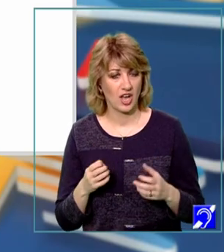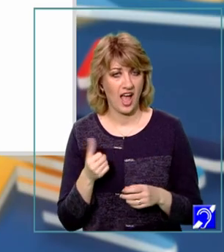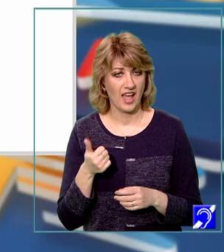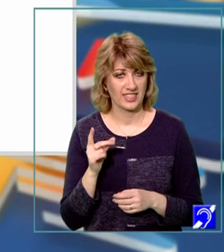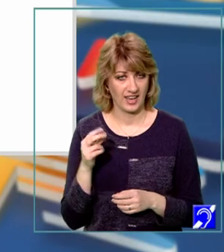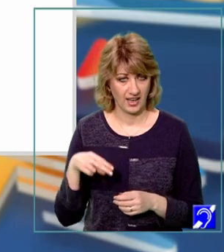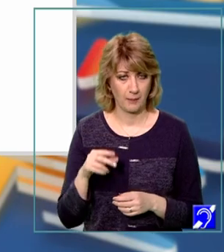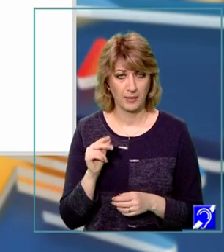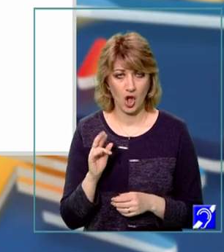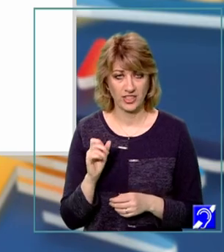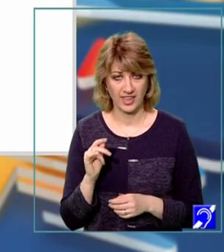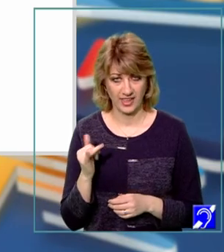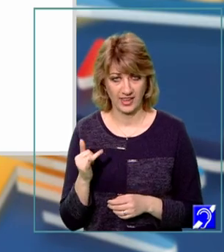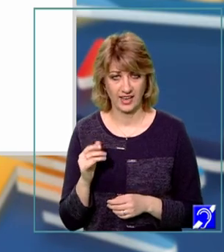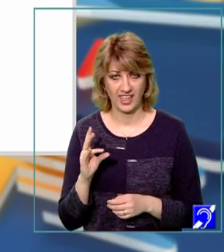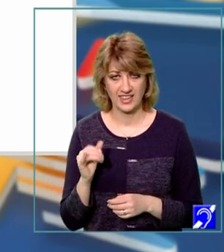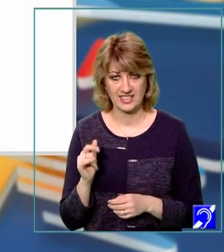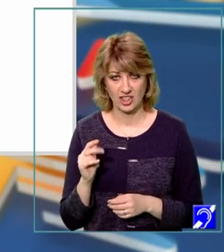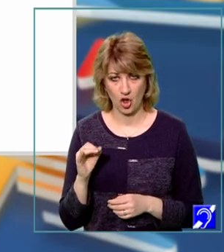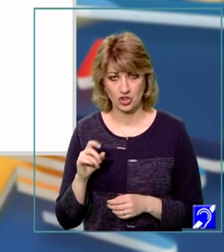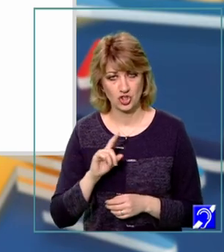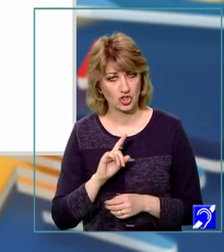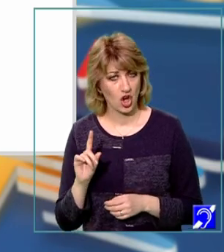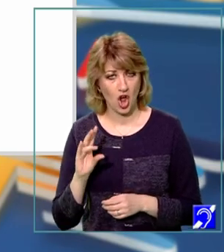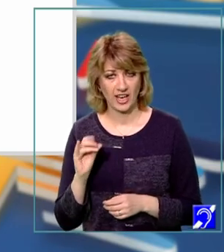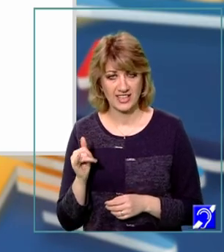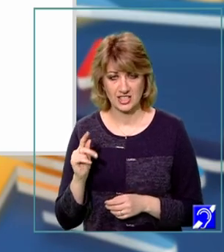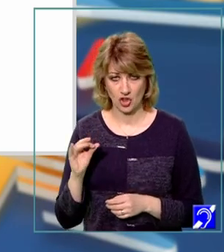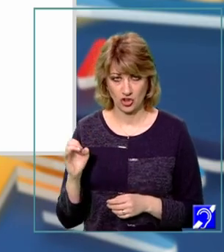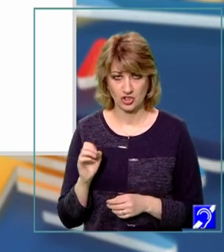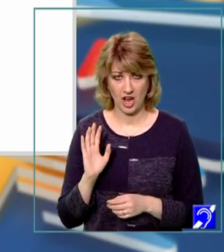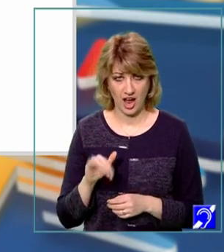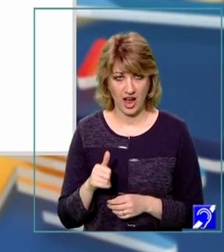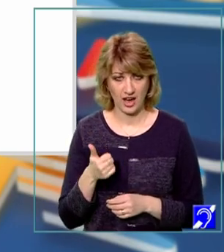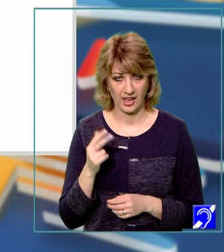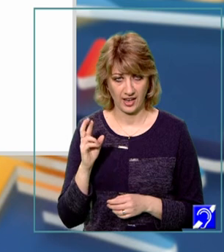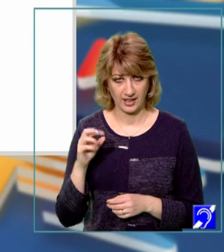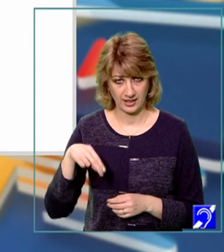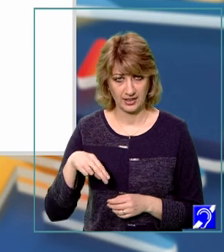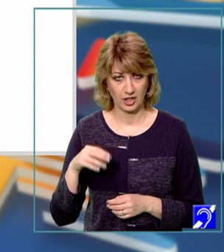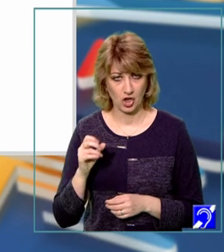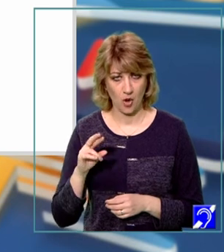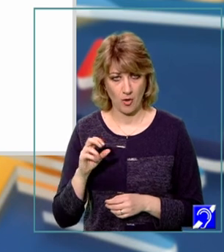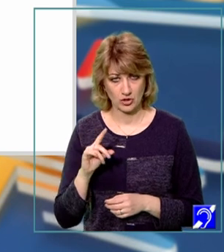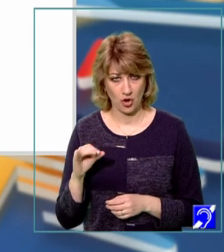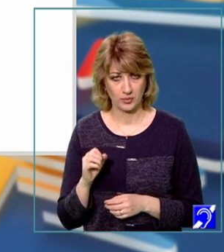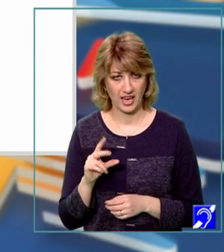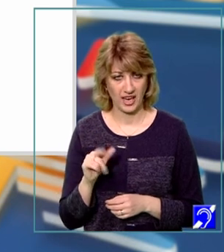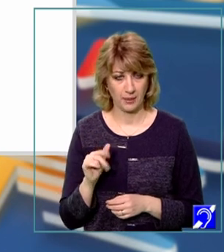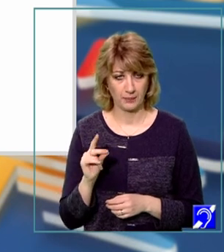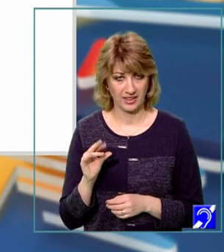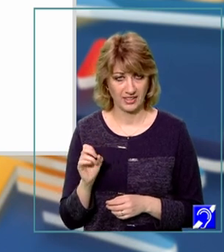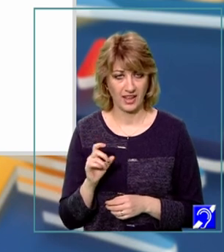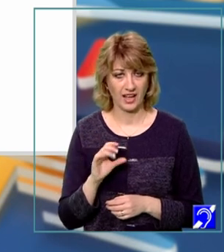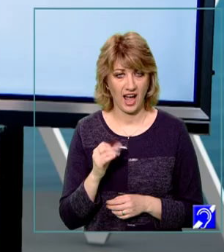ADN, proteine histonice și non-histonice, ARN cromozomial, mici cantități de lipide și ion de